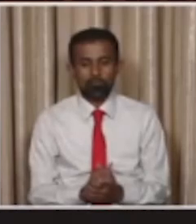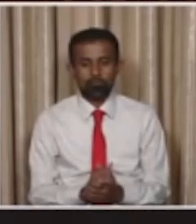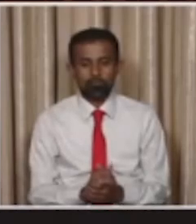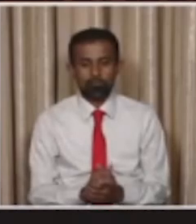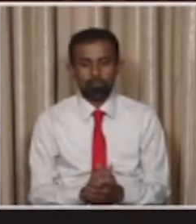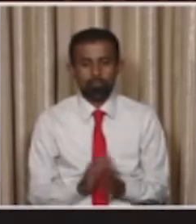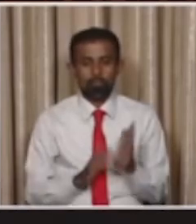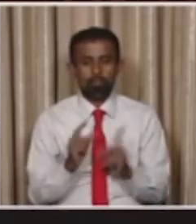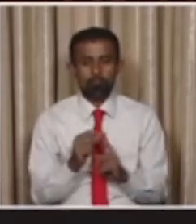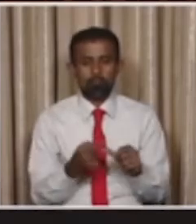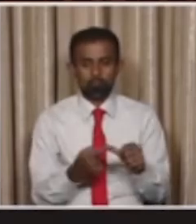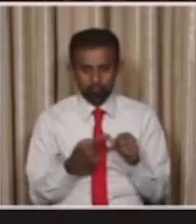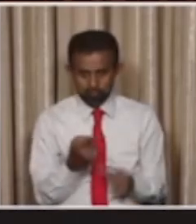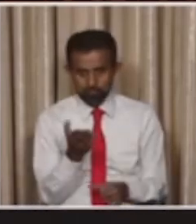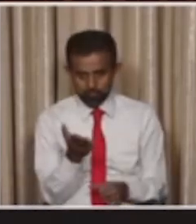එමෙතුමා උත්තර දෙනවද?